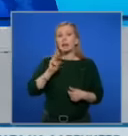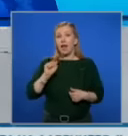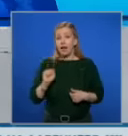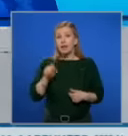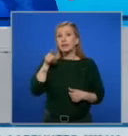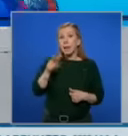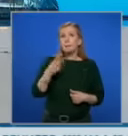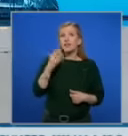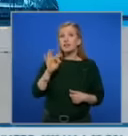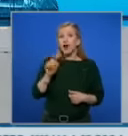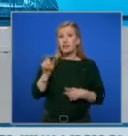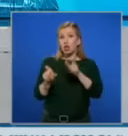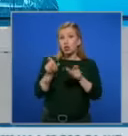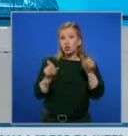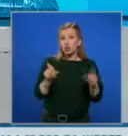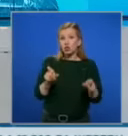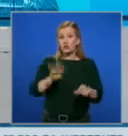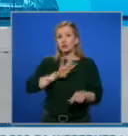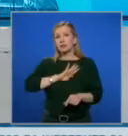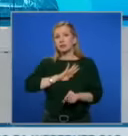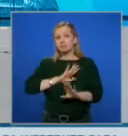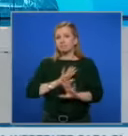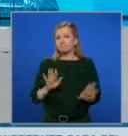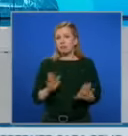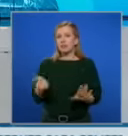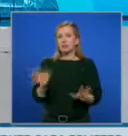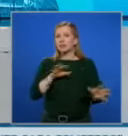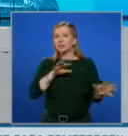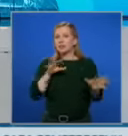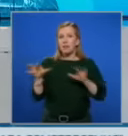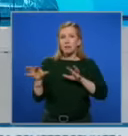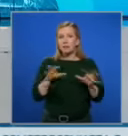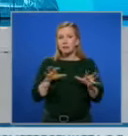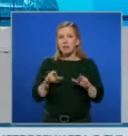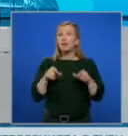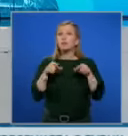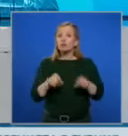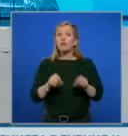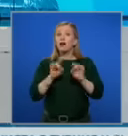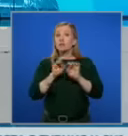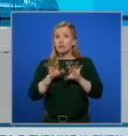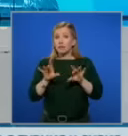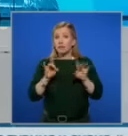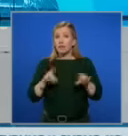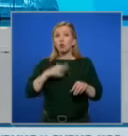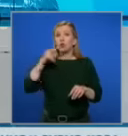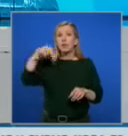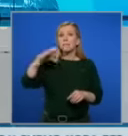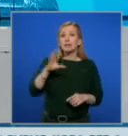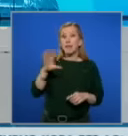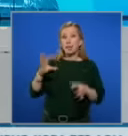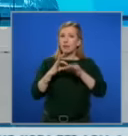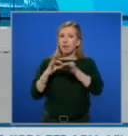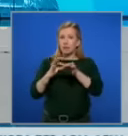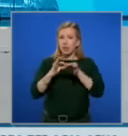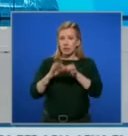души български изселници са загинали там след смъртоносното земетресение. Това ни съобщават от ДПС, които поддържат връзка